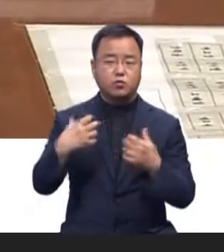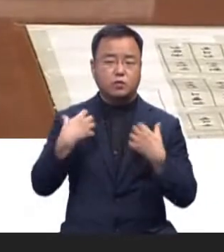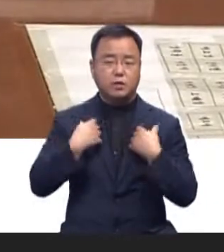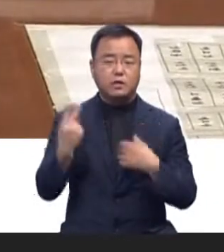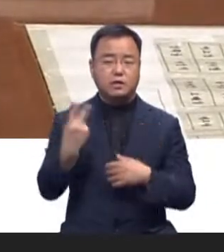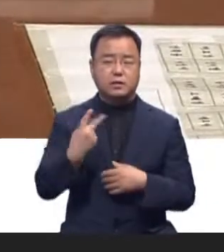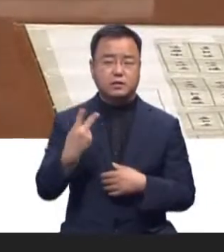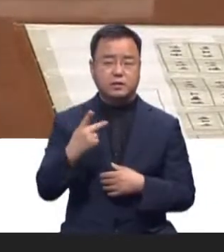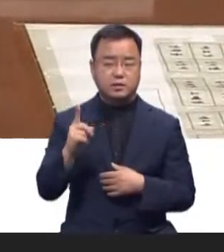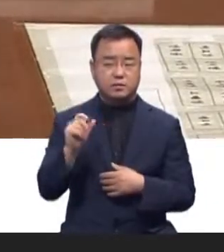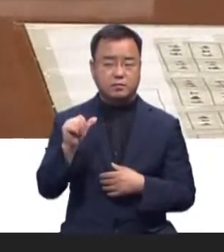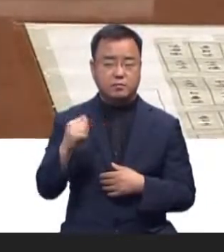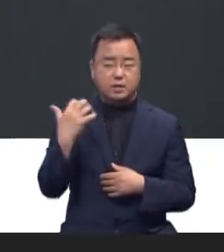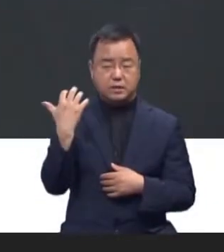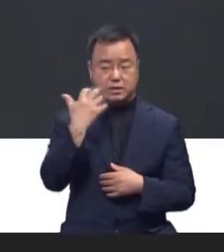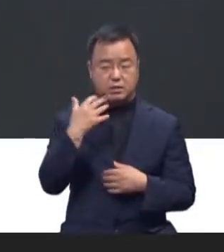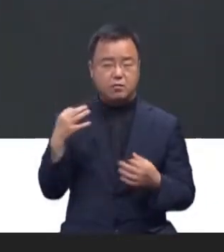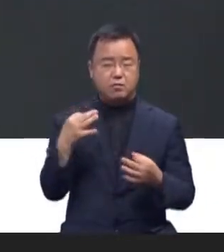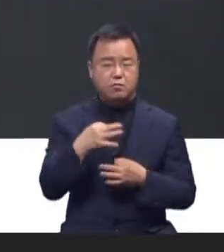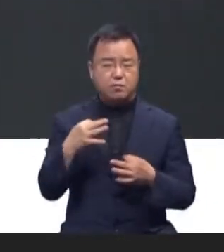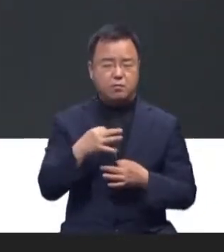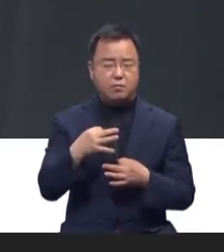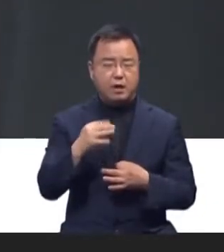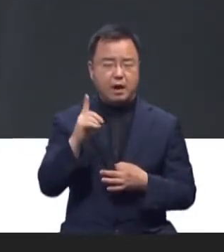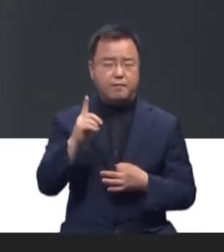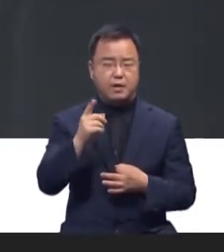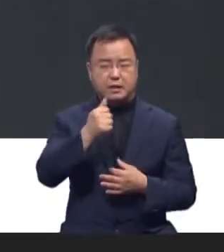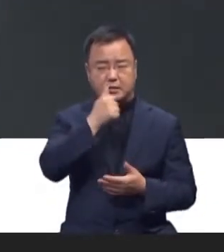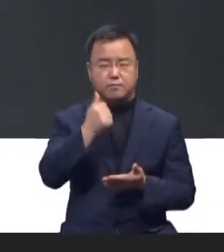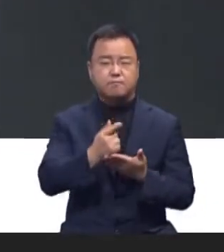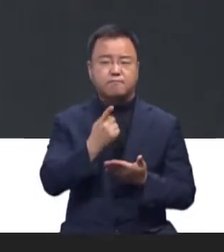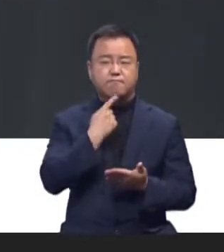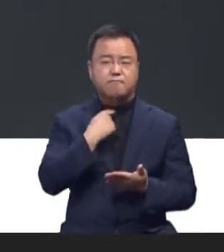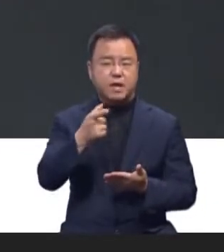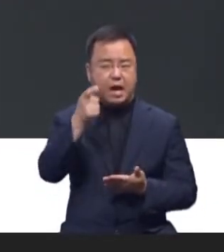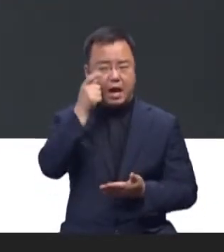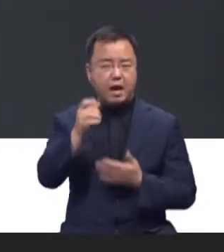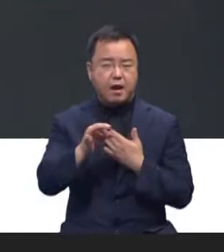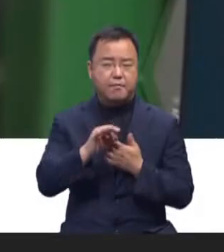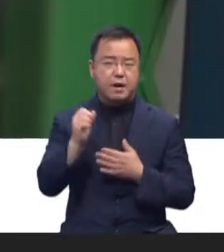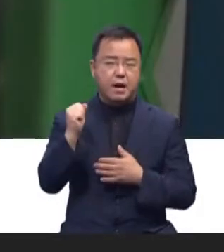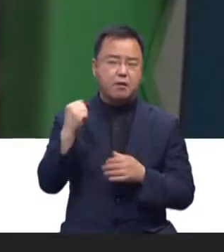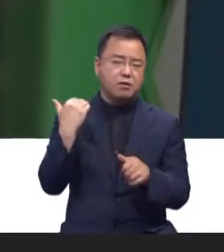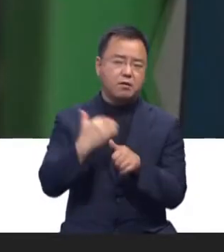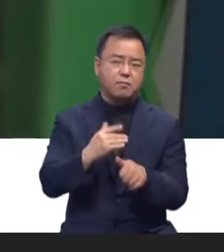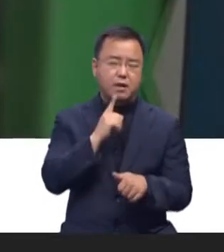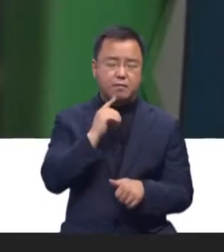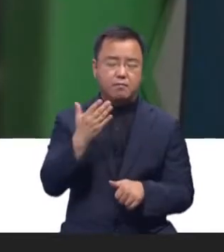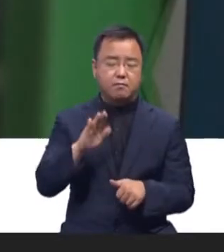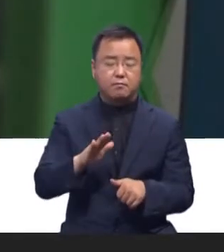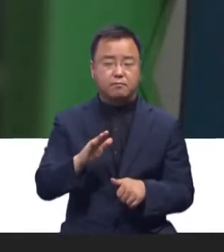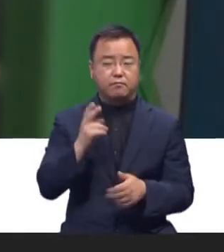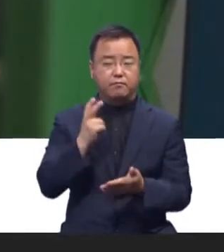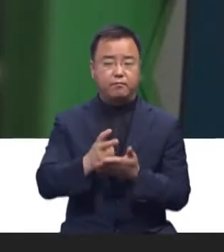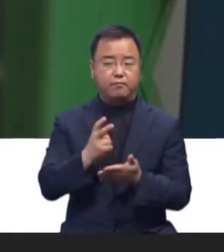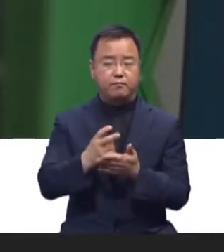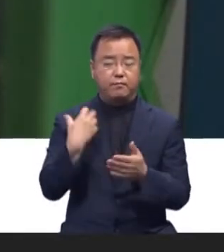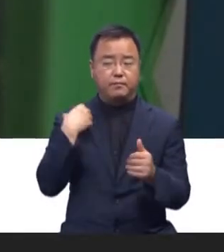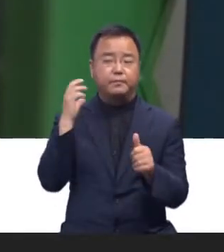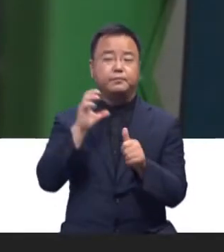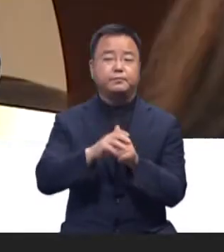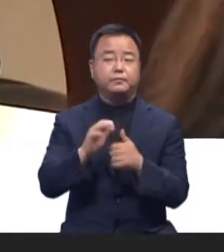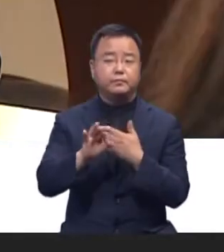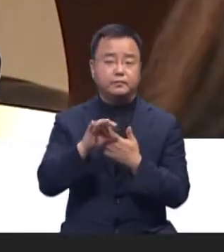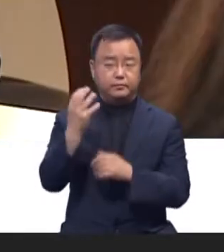2015년도에 성비위에 대한 원스트라이크 아웃제를 한다고 했지만 말뿐이었습니다. 성범죄 저질러도 사법 판단 맡기게 되면 몇년